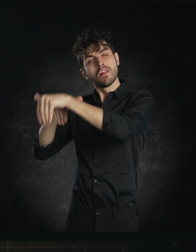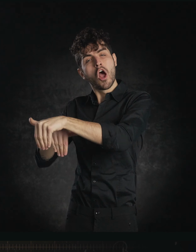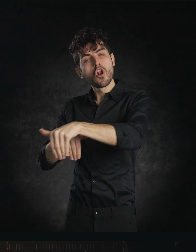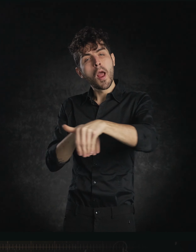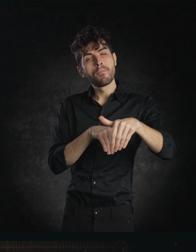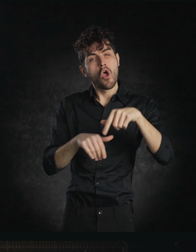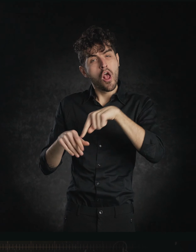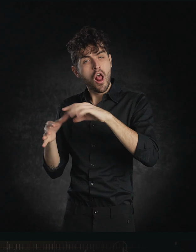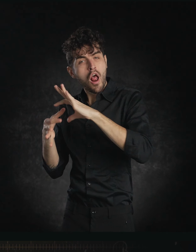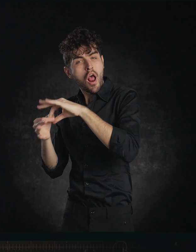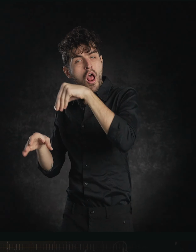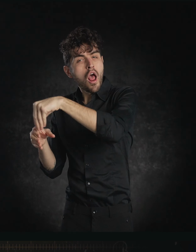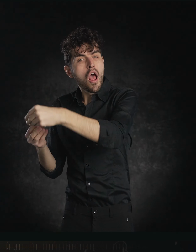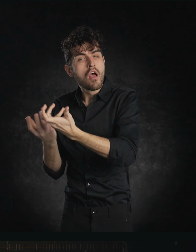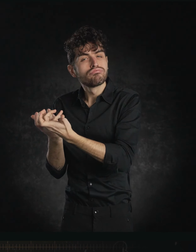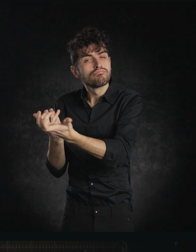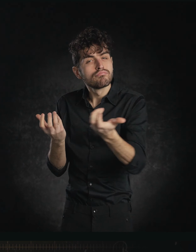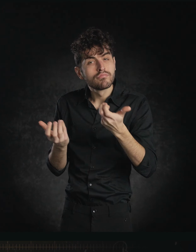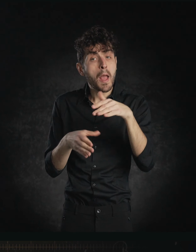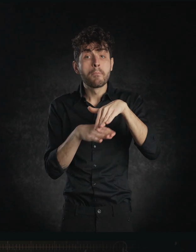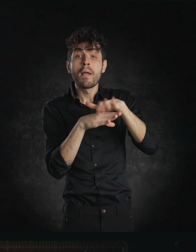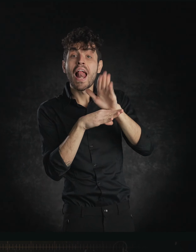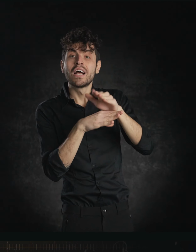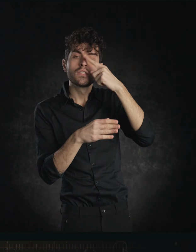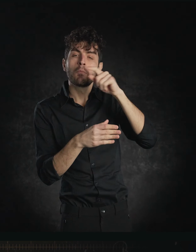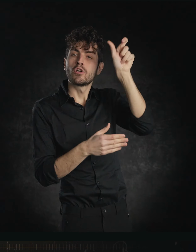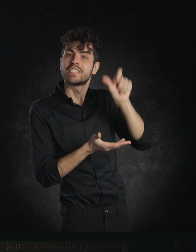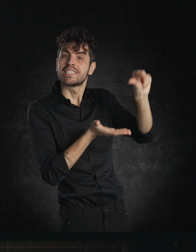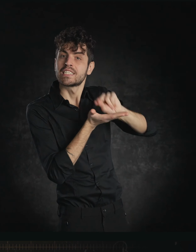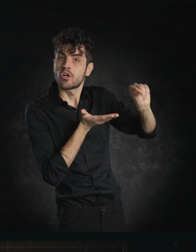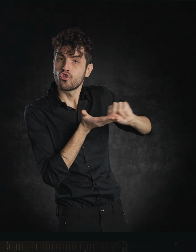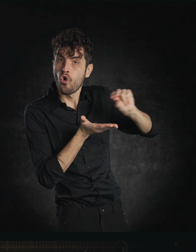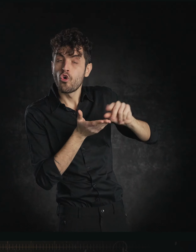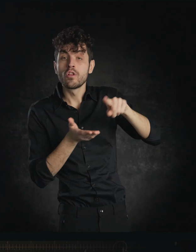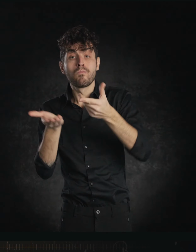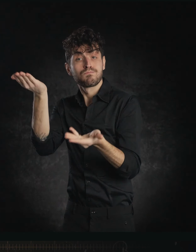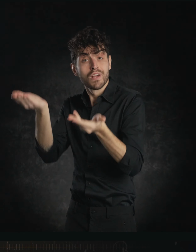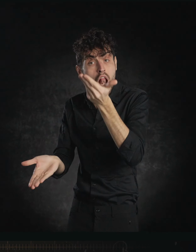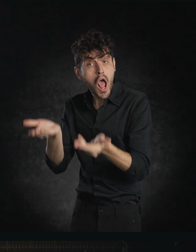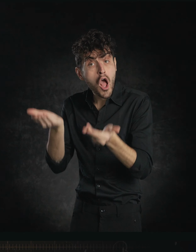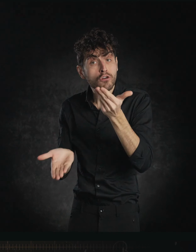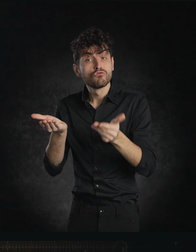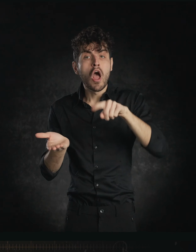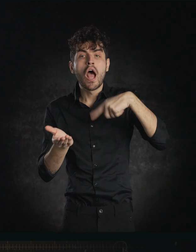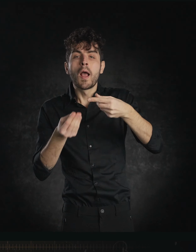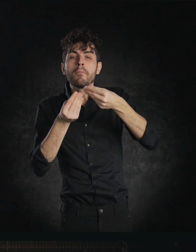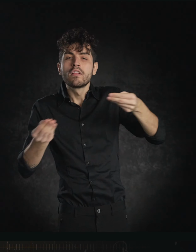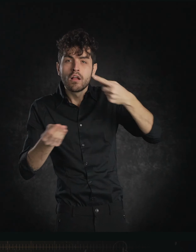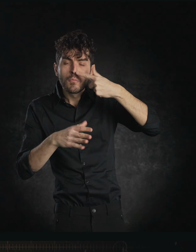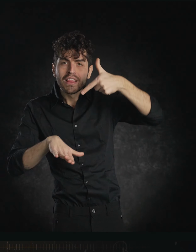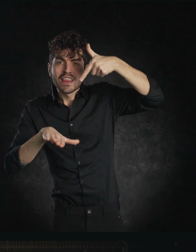quindi una serie di oggetti che servivano a misurare, la parete dello scriba, una bilancia